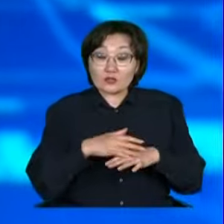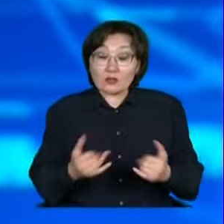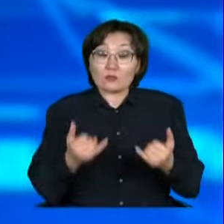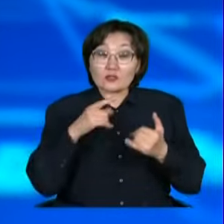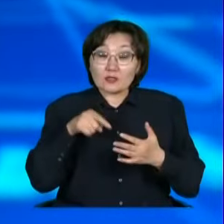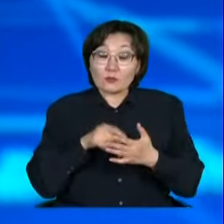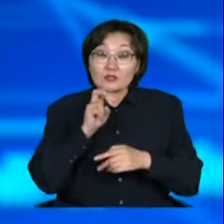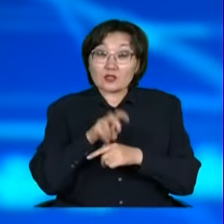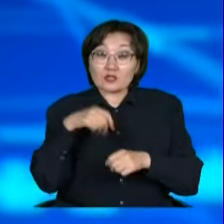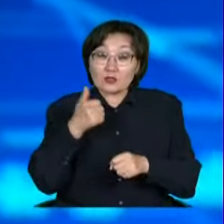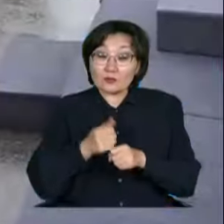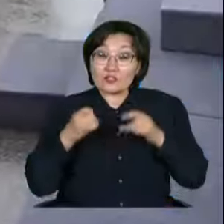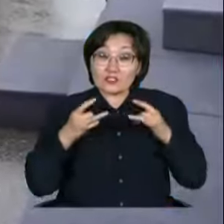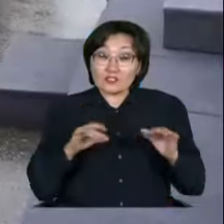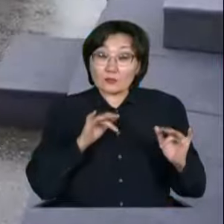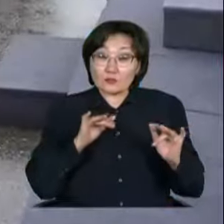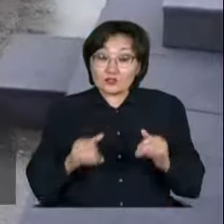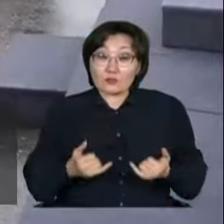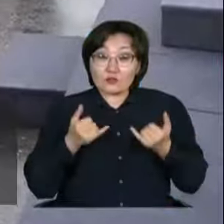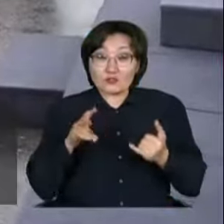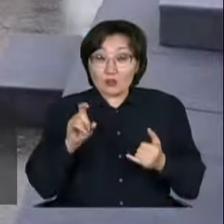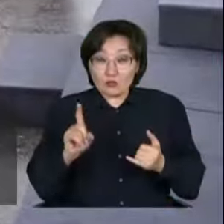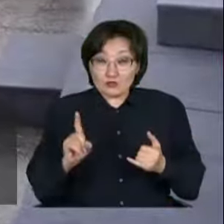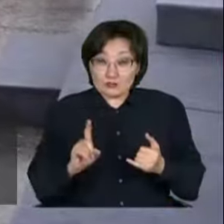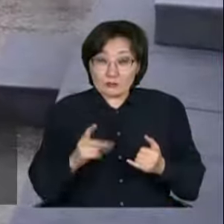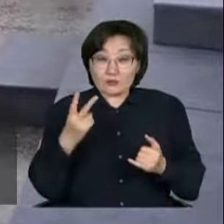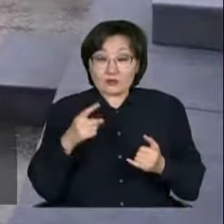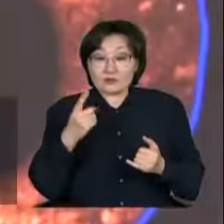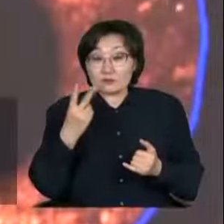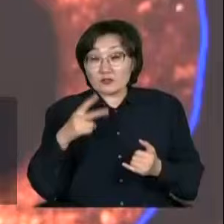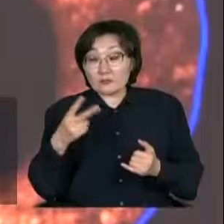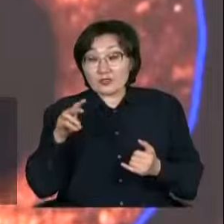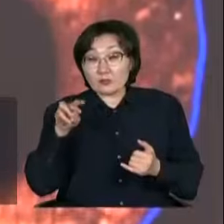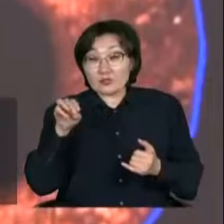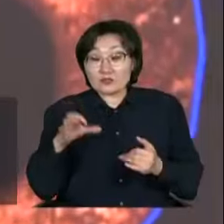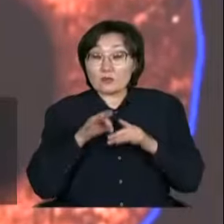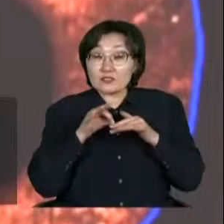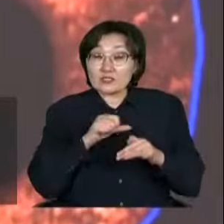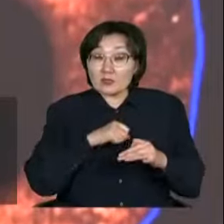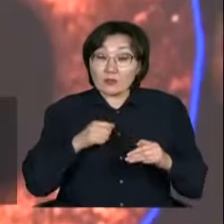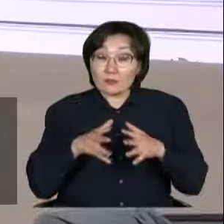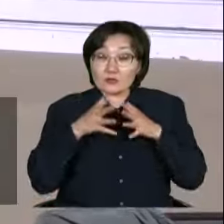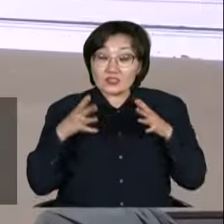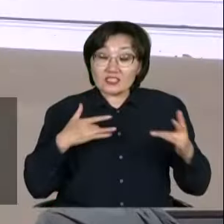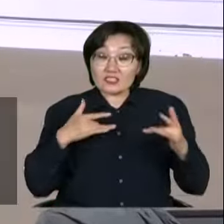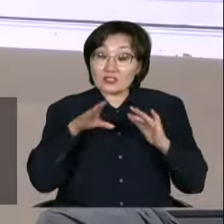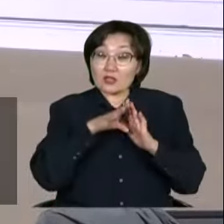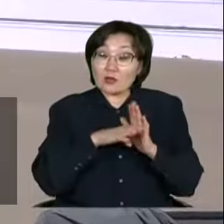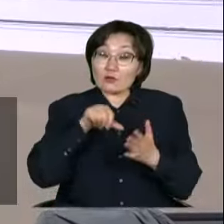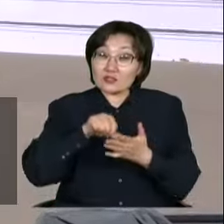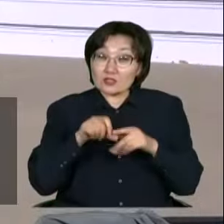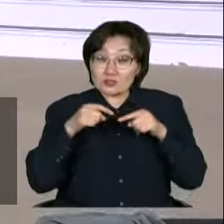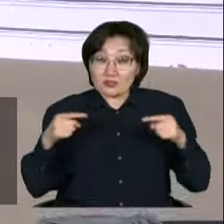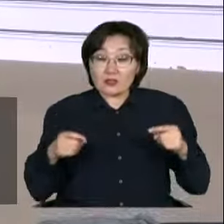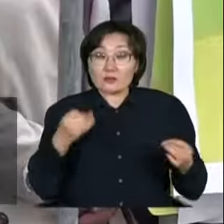города посетили главные праздничные мероприятия в честь Наурыза. 21 и 22 марта прошли самые масштабные концерты, выступления и